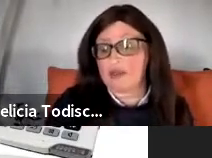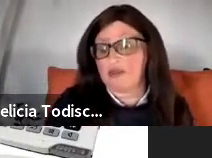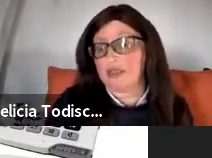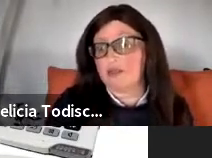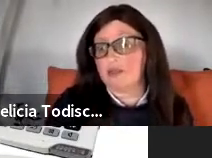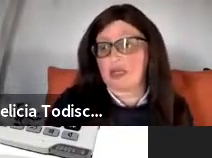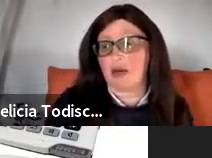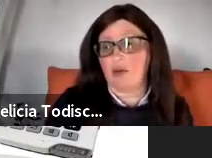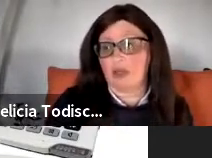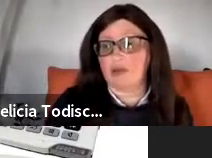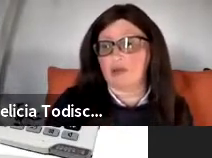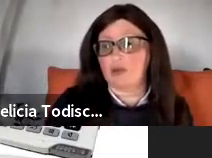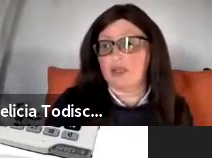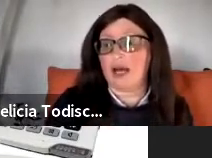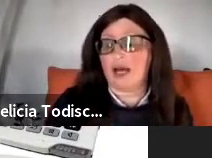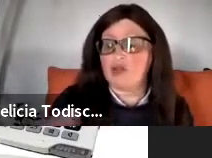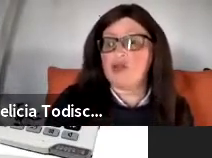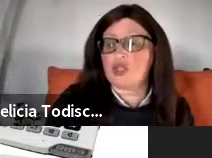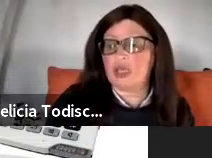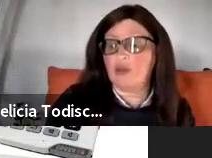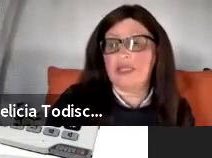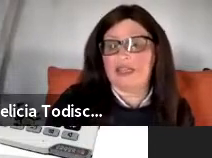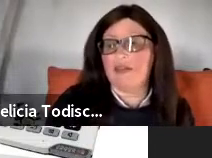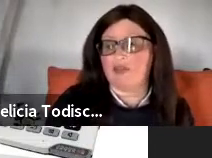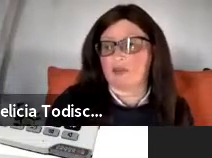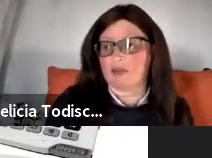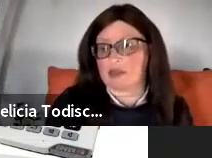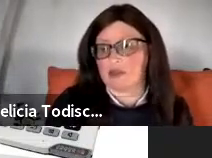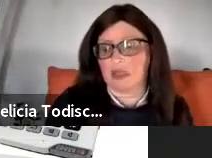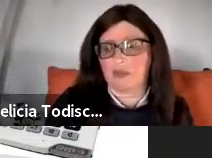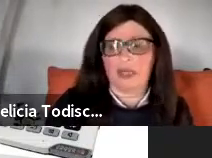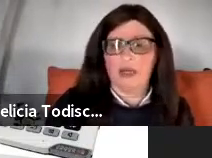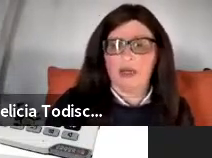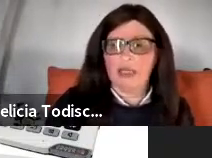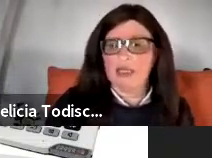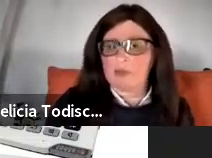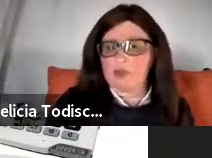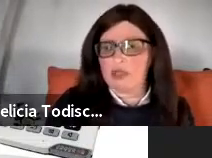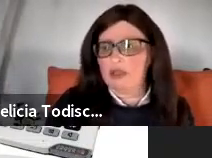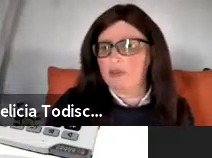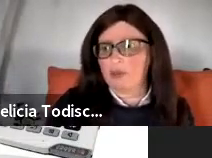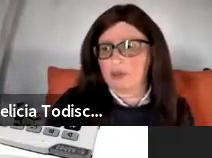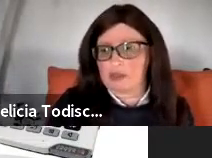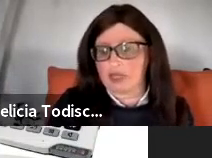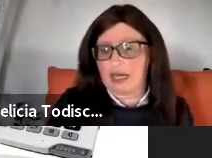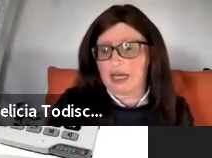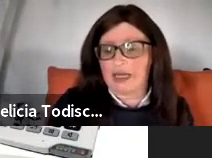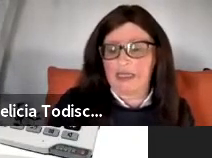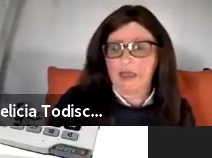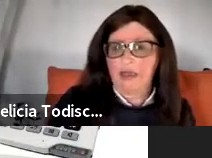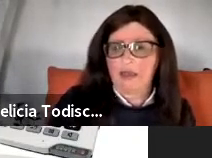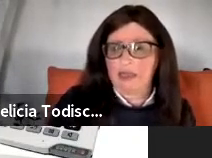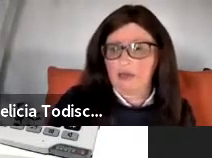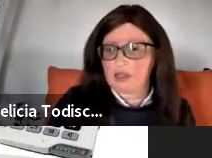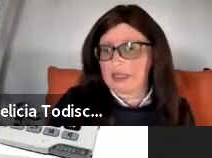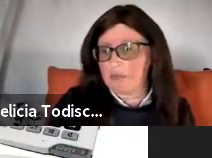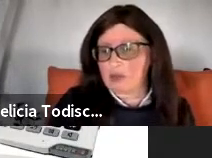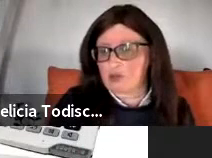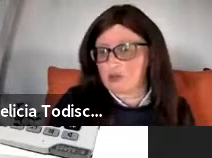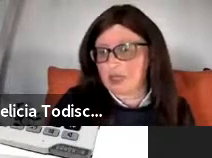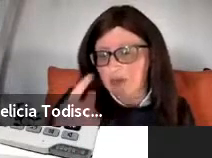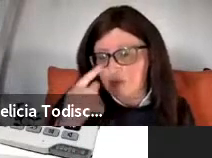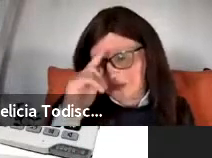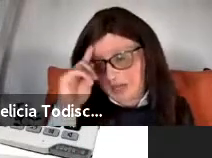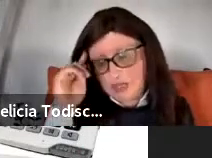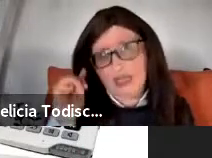la fruizione del museo in autonomia aggiungendomi delle informazioni. Il dispositivo, questi occhiali che indossa